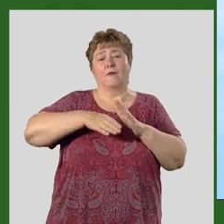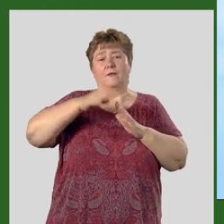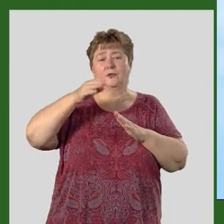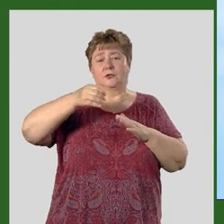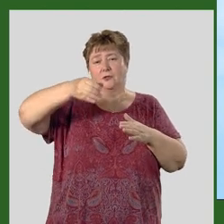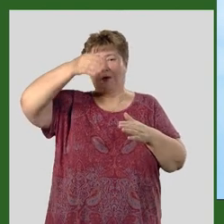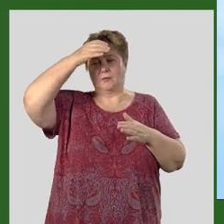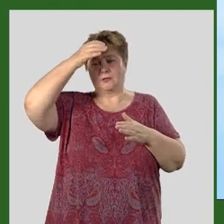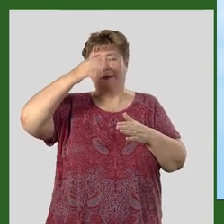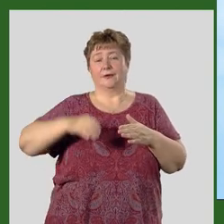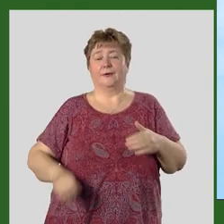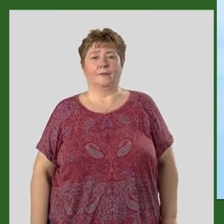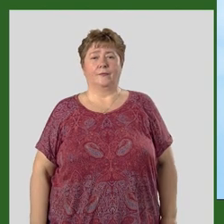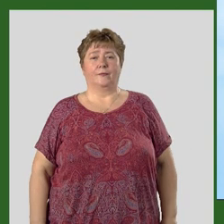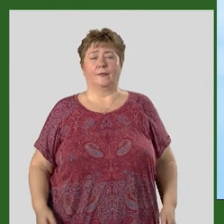образование.